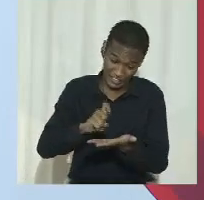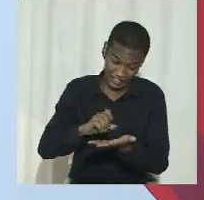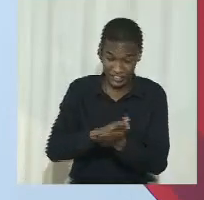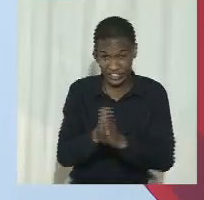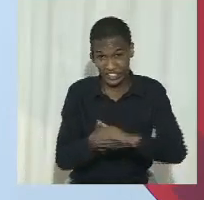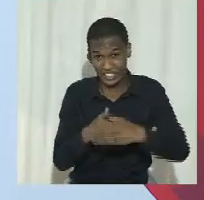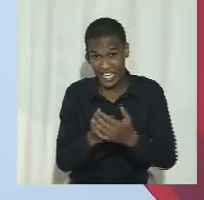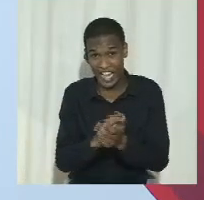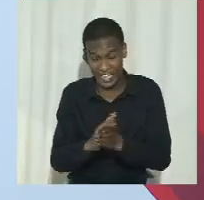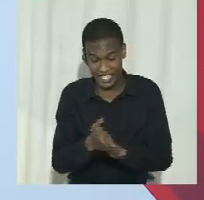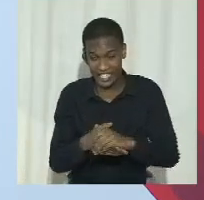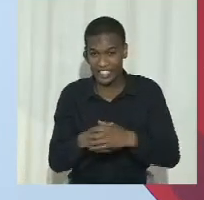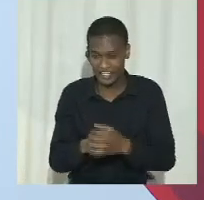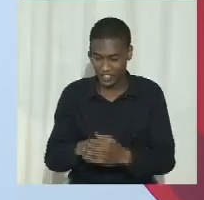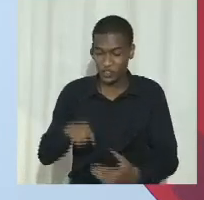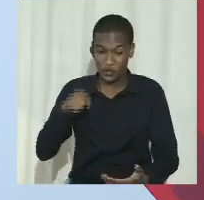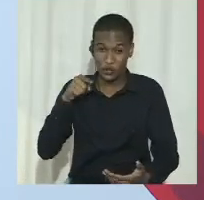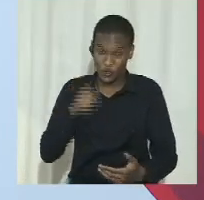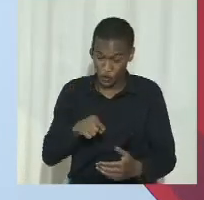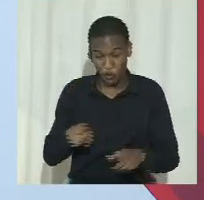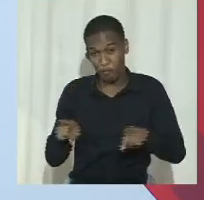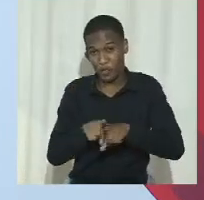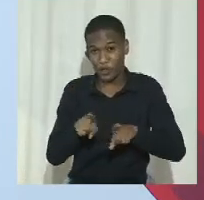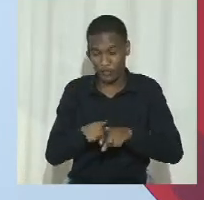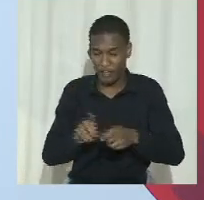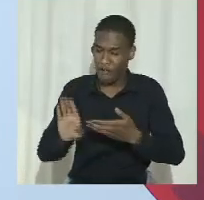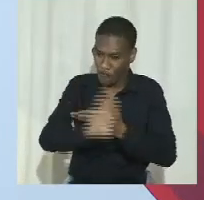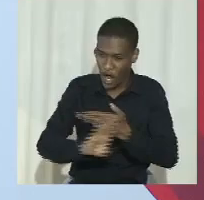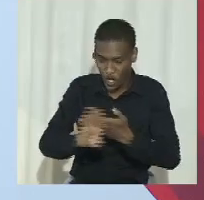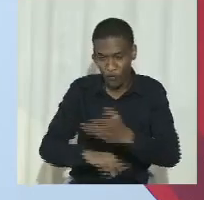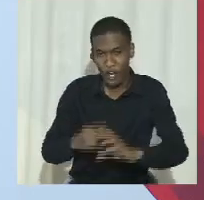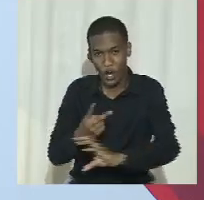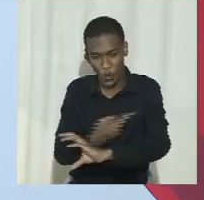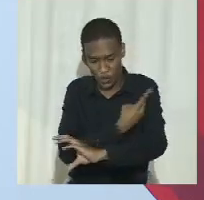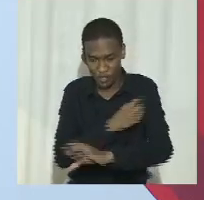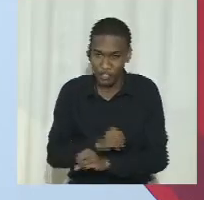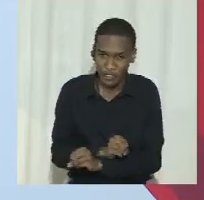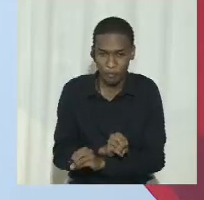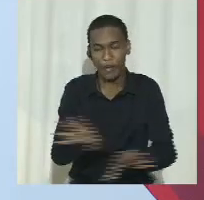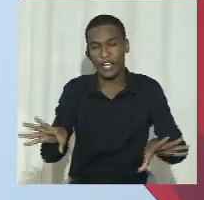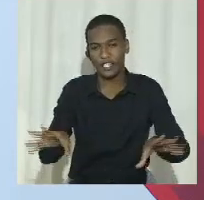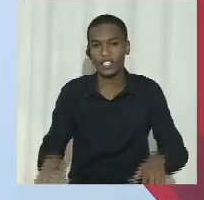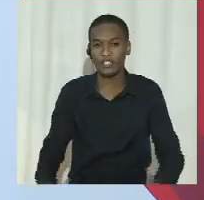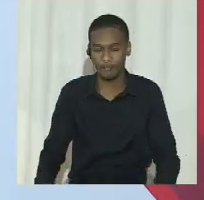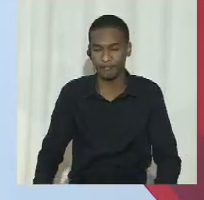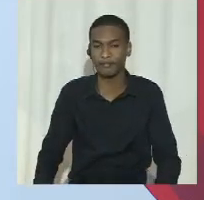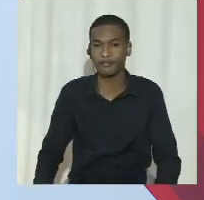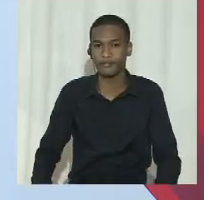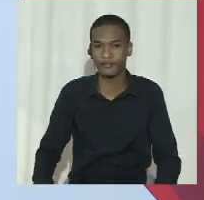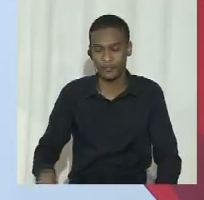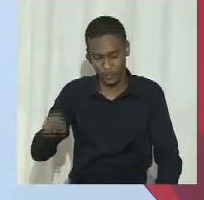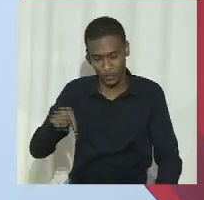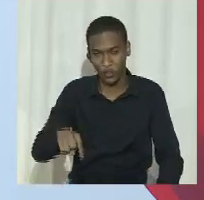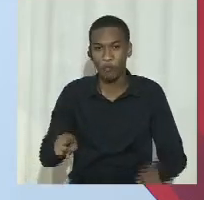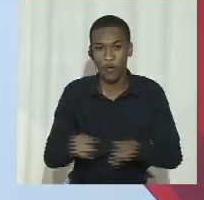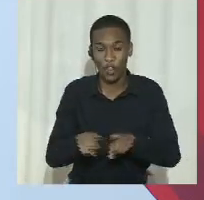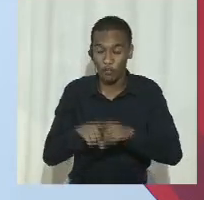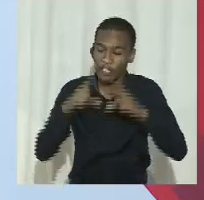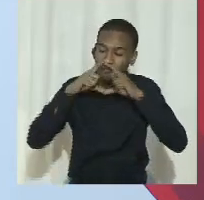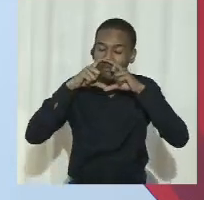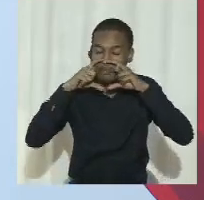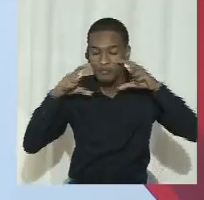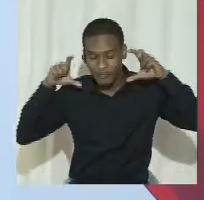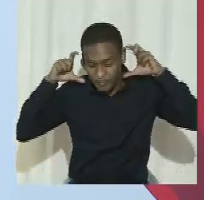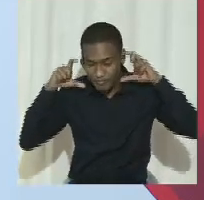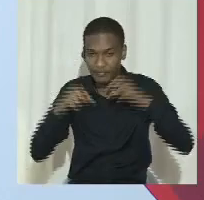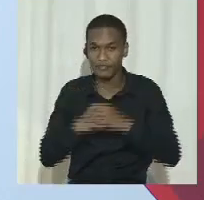désinfectant dia tafiditra ao anatin'ireo fepetra sakana ifehezana ny fiparitana ivalana retina COVID-19 toy ny fampiasana ny arovava orona sy